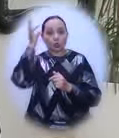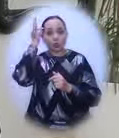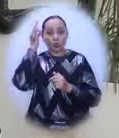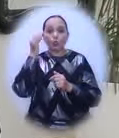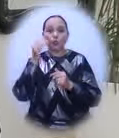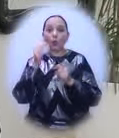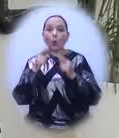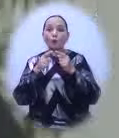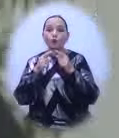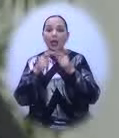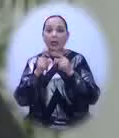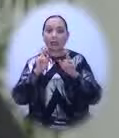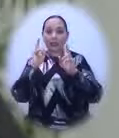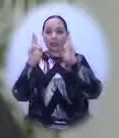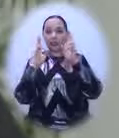uchlarini tekislab olamiz.